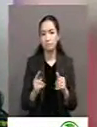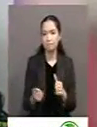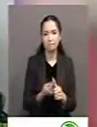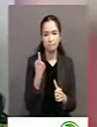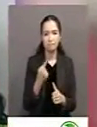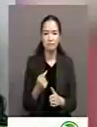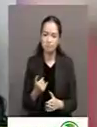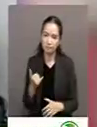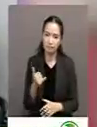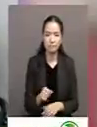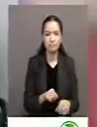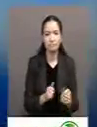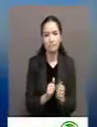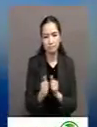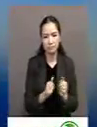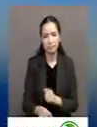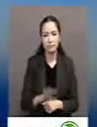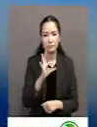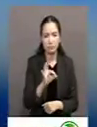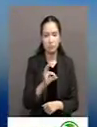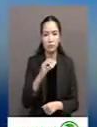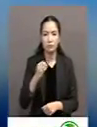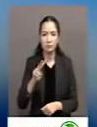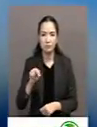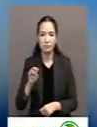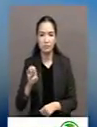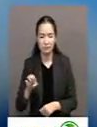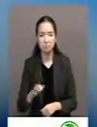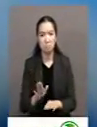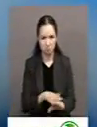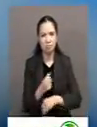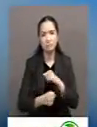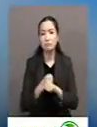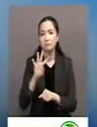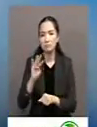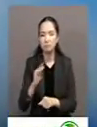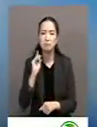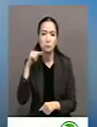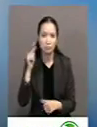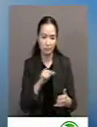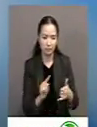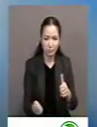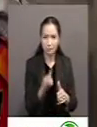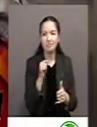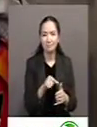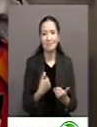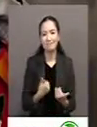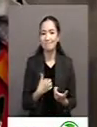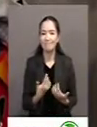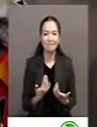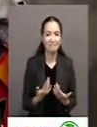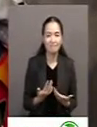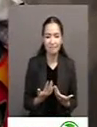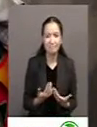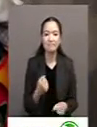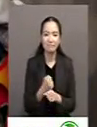แรกที่ได้ลงแข่งขัน F1 ในรอบ40ปีเลยทีเดียวทางฝั่งของกาเดรอนก็เปิดเผยความรู้สึกค่ะบอกว่าเธอกำลังรอคอย